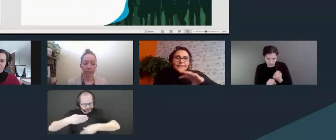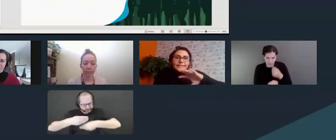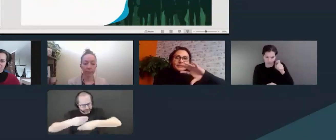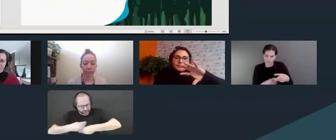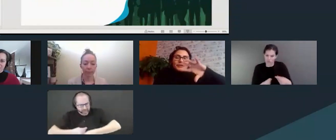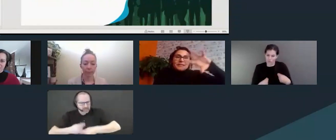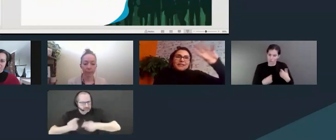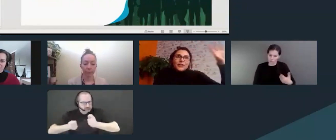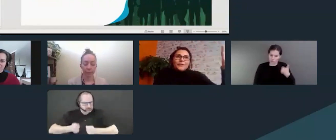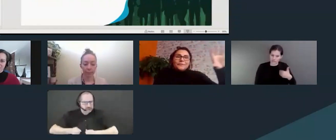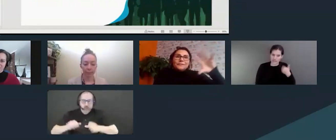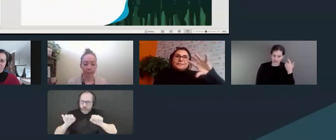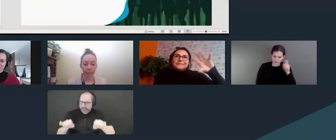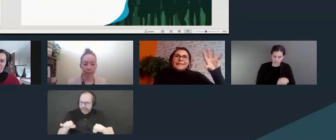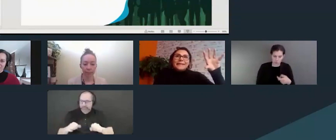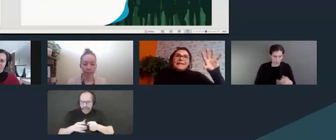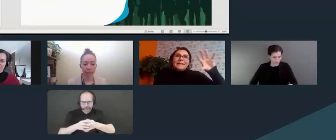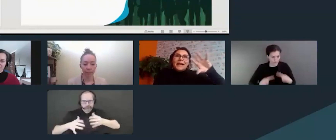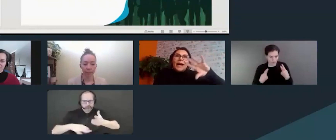processus de voir,